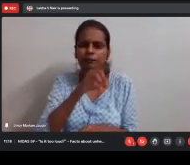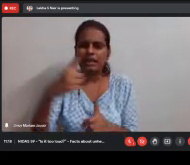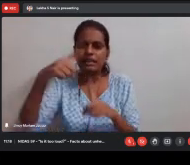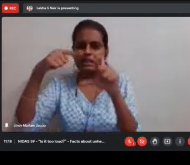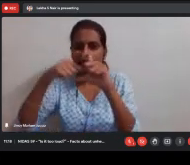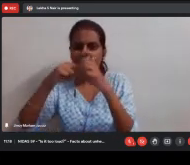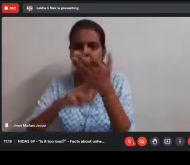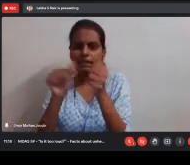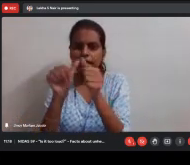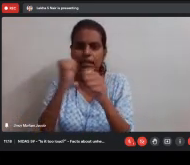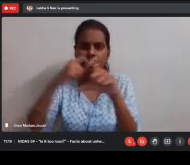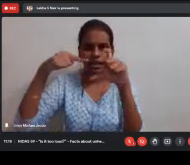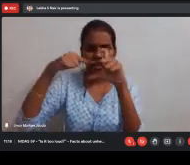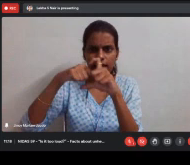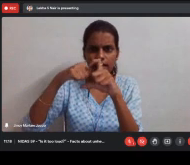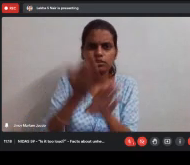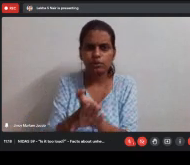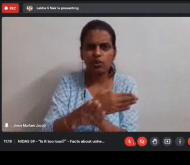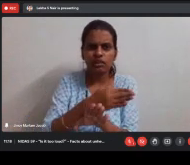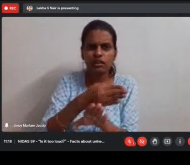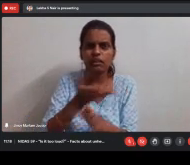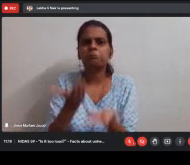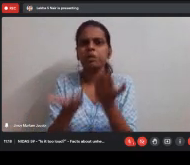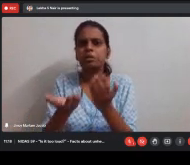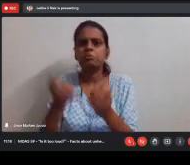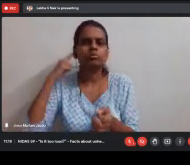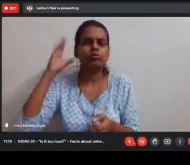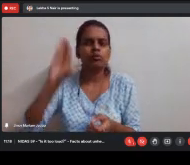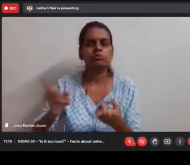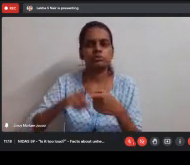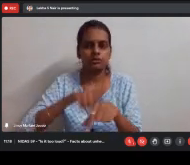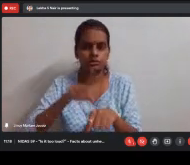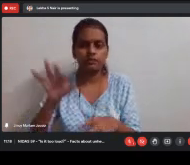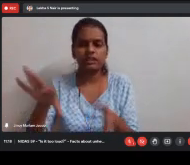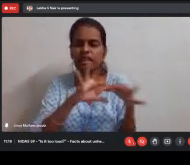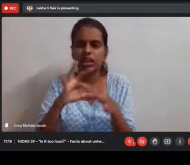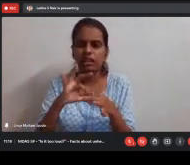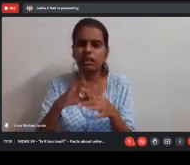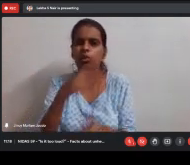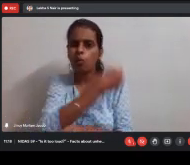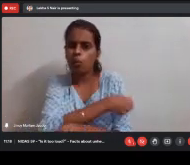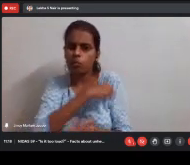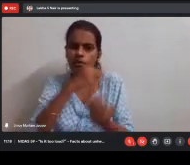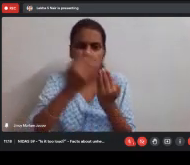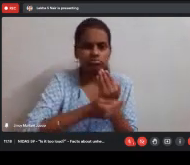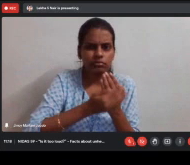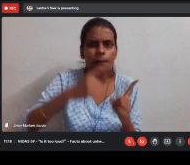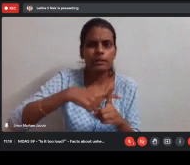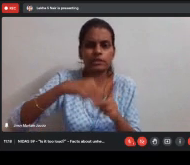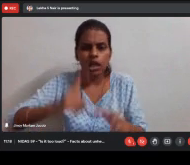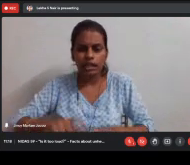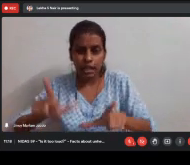നമ്മള് അഡൾട്ട്ഹുഡിലോട്ട് പോകുന്ന ആ ഒരു സ്റ്റേജ്, 12 എന്ന് പറയുന്നത് അഡോളസൻ സ്റ്റേറ്റ് ആണ്. ആ ഒരു സ്റ്റേറ്റിലേക്ക് കടക്കുന്ന കുട്ടികൾക്ക്